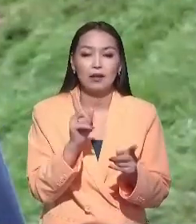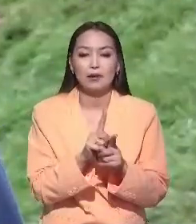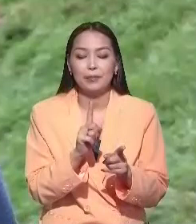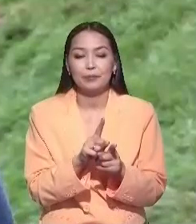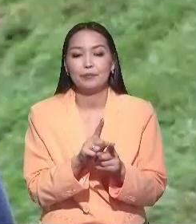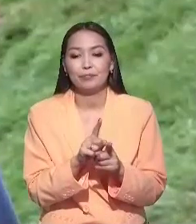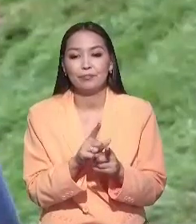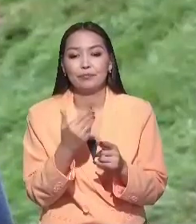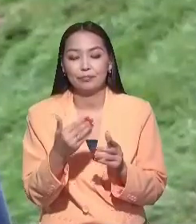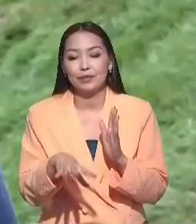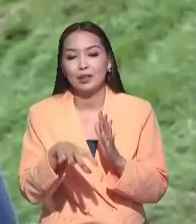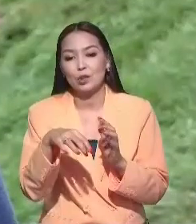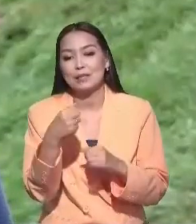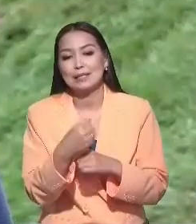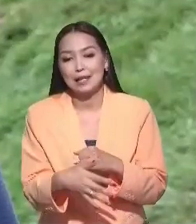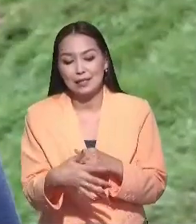каскадов насосных станций,